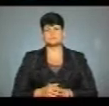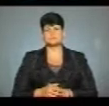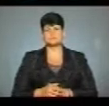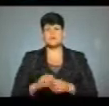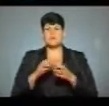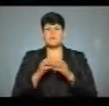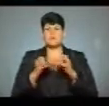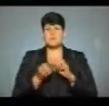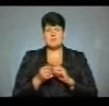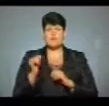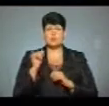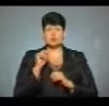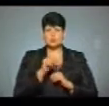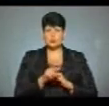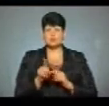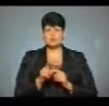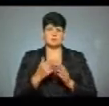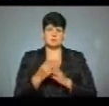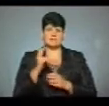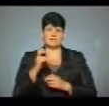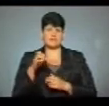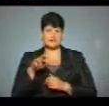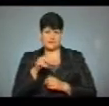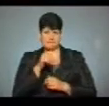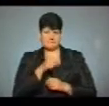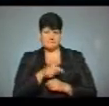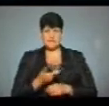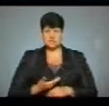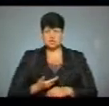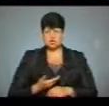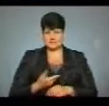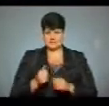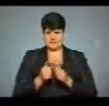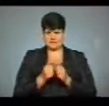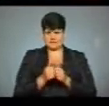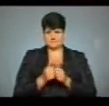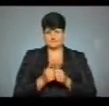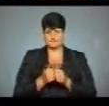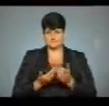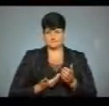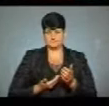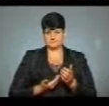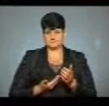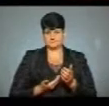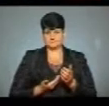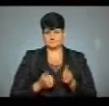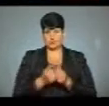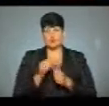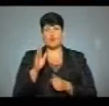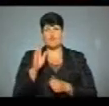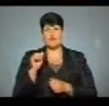Проблема в тому, що орієнтовно з квітня місяця жителі, які тут ближче знаходяться до